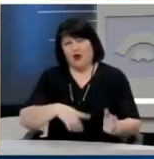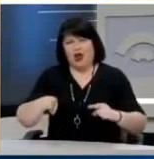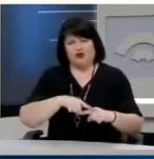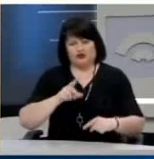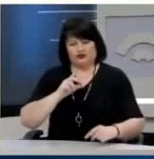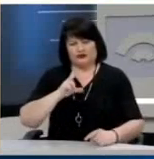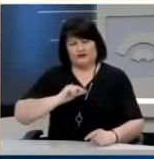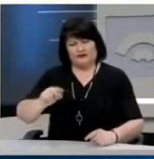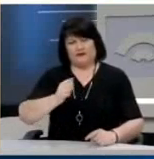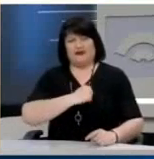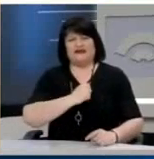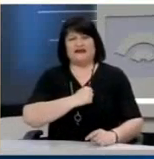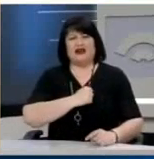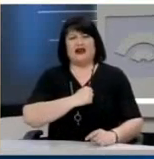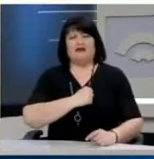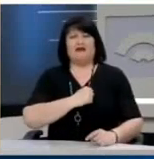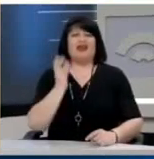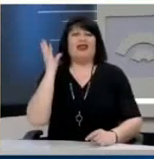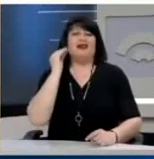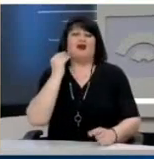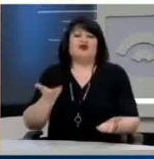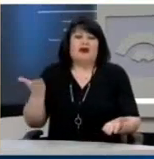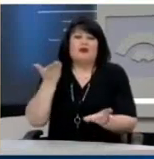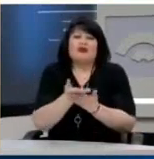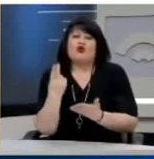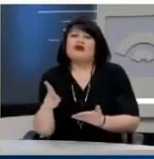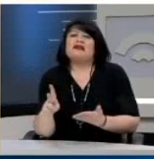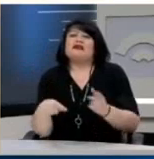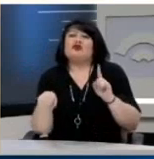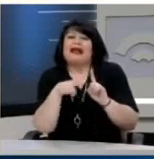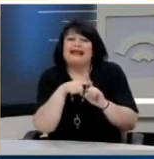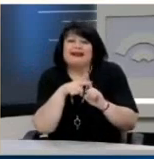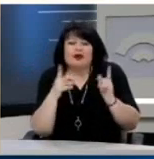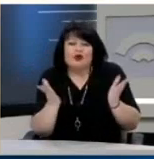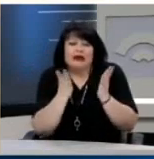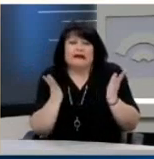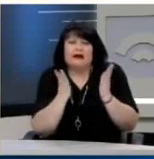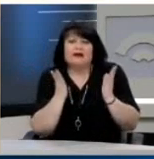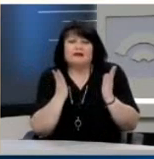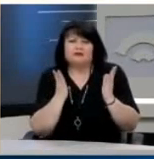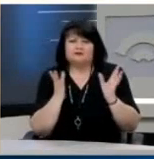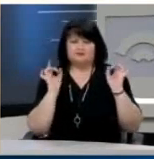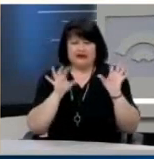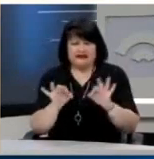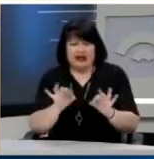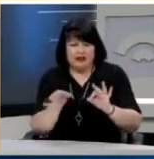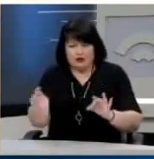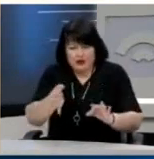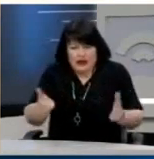λαού, δεν έχει ακούσει μια θετική πρόταση από τη Νέα Δημοκρατία. Δεν έχει ακούσει ένα